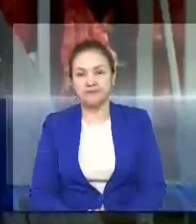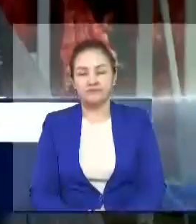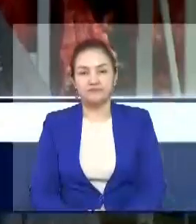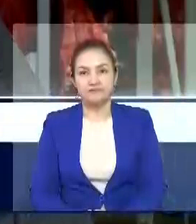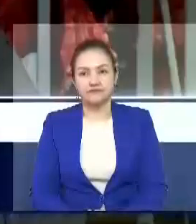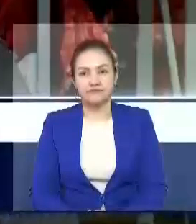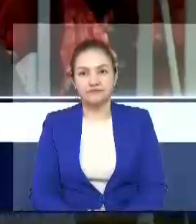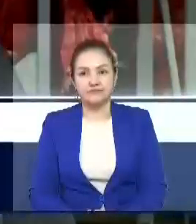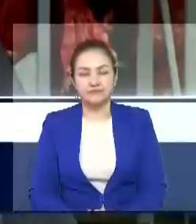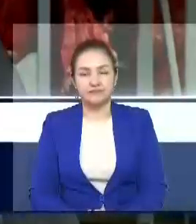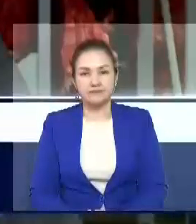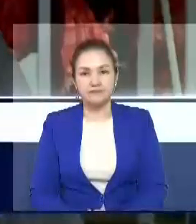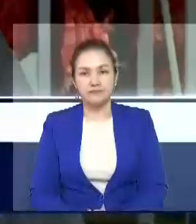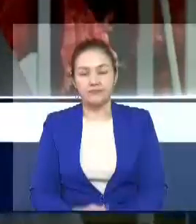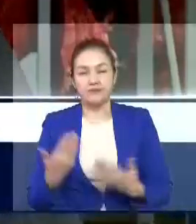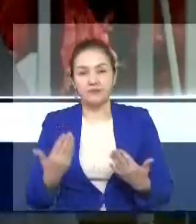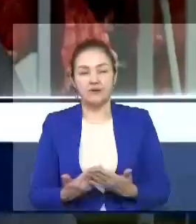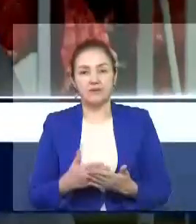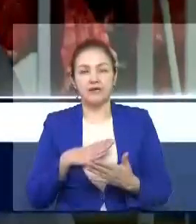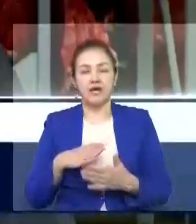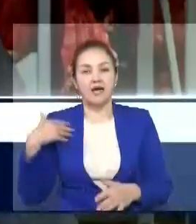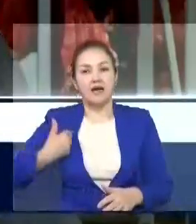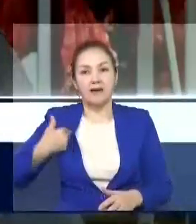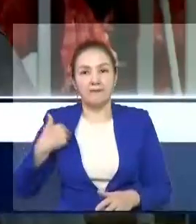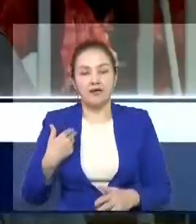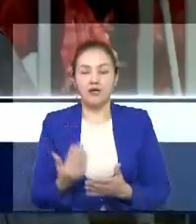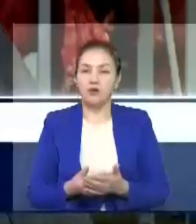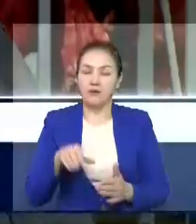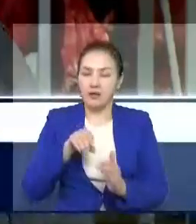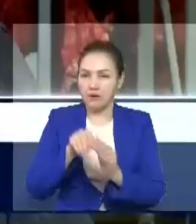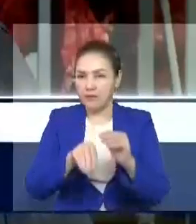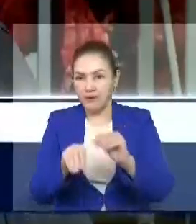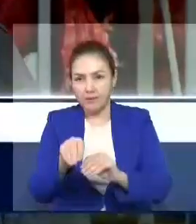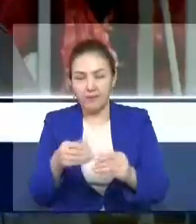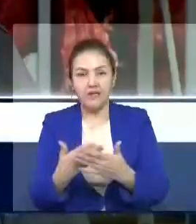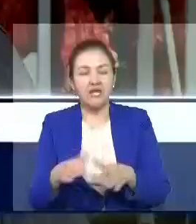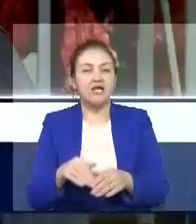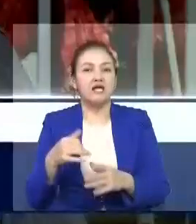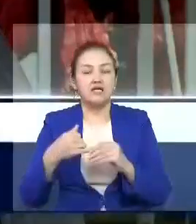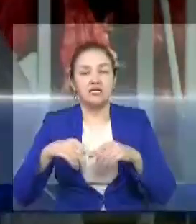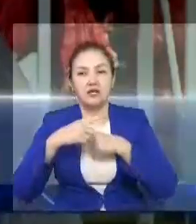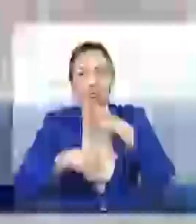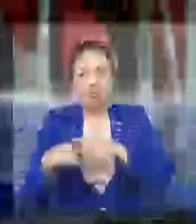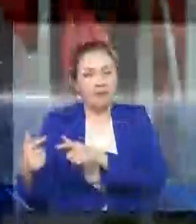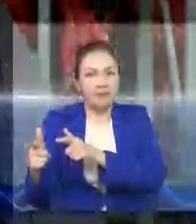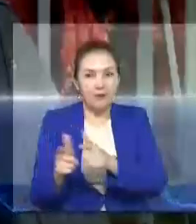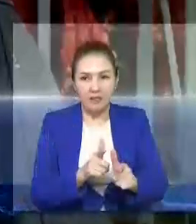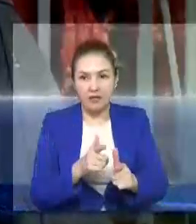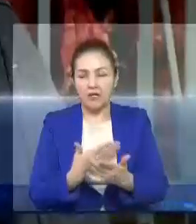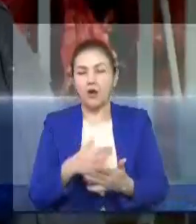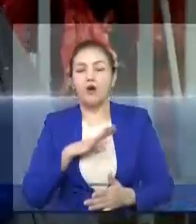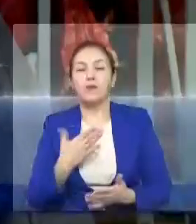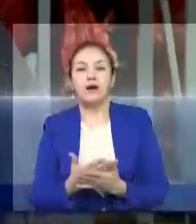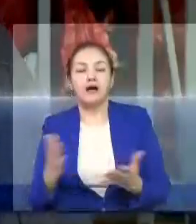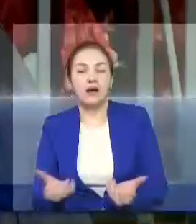вносили органические удобрения. Биылдың өзінде органикалық тыңайтқыштарды сеуіп тастадық, яғни жерді келер маусымға әзірлеп қойдық.